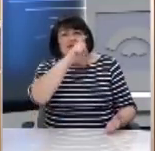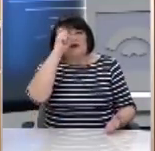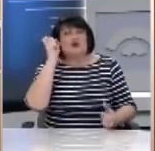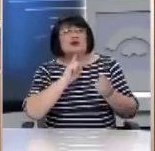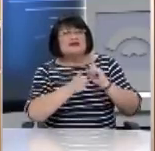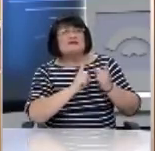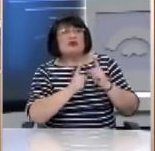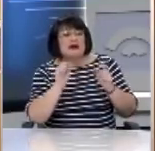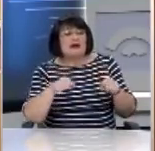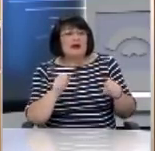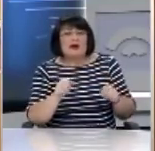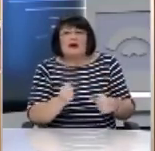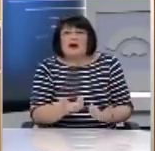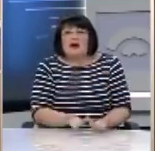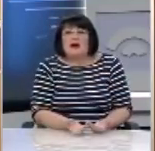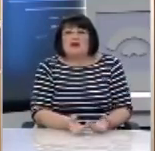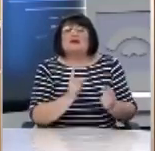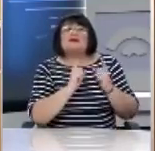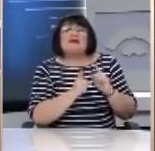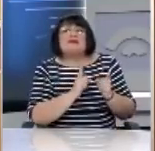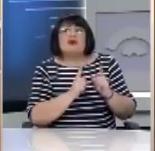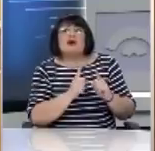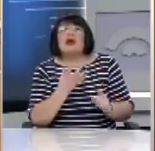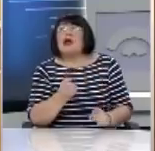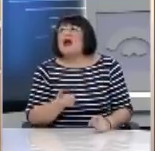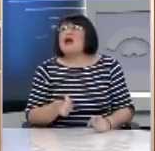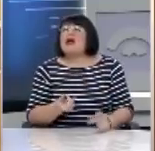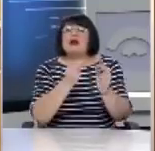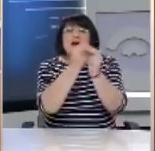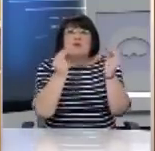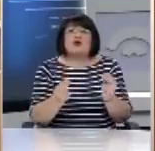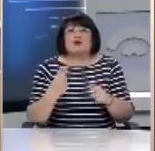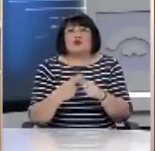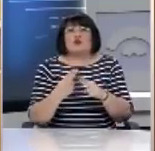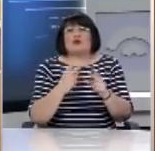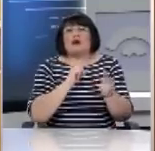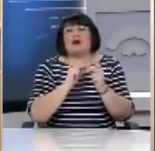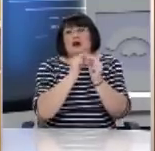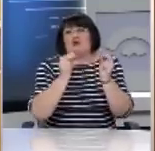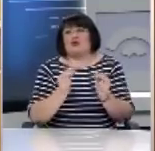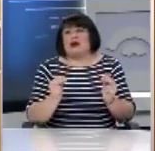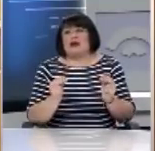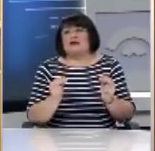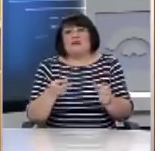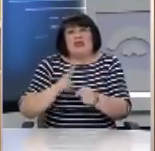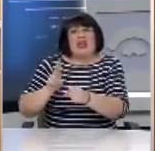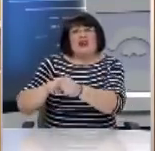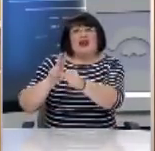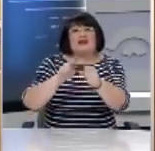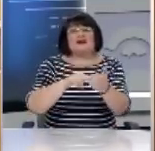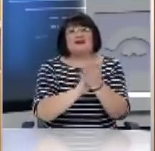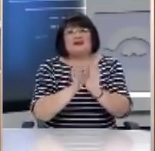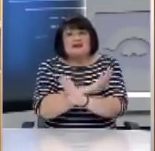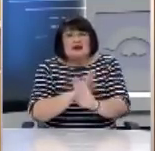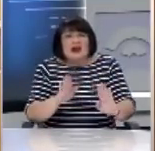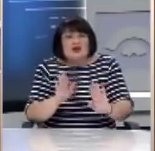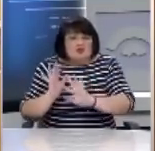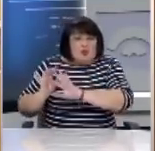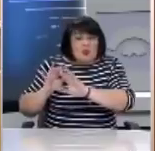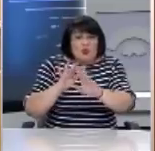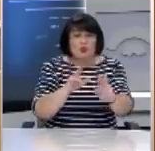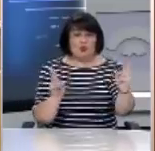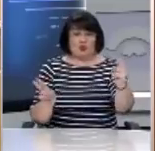συμφωνία, αλλά αυτή η συμφωνία έχει αποτέλεσμα σημαντικό ότι σταμάτησαν οι θάνατοι στο Αιγαίο, σταμάτησαν, μειώθηκαν οι ροές, αλλά